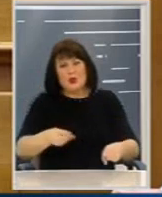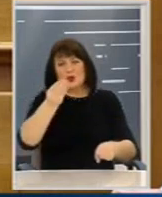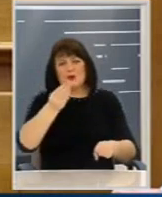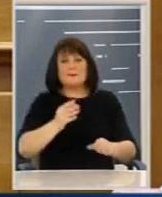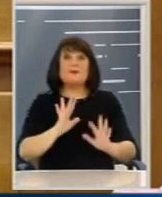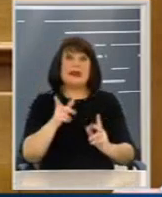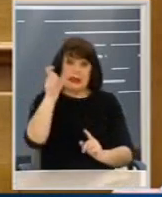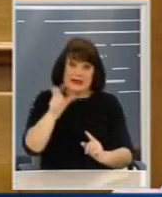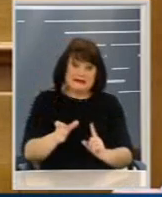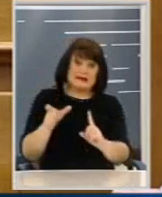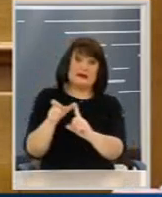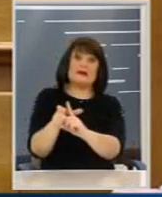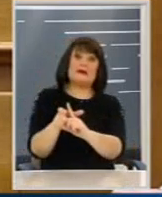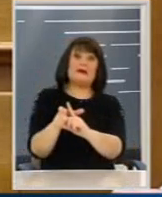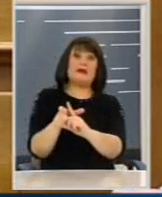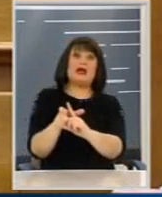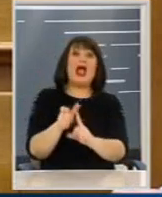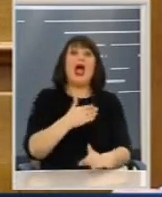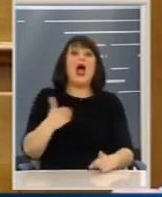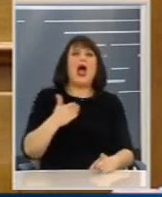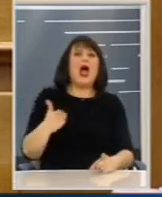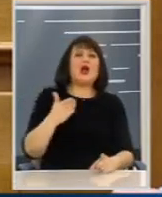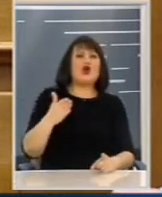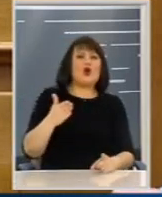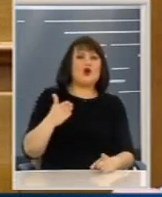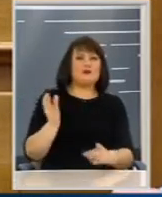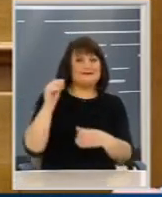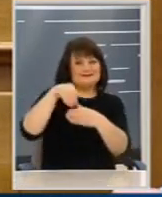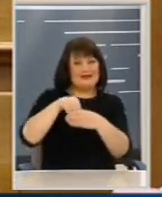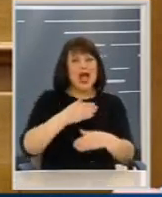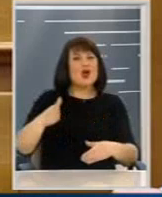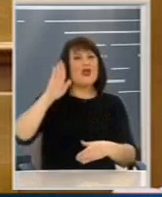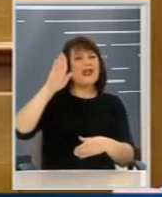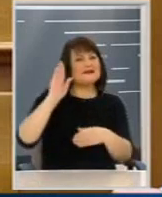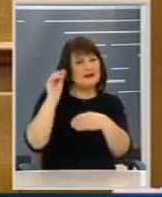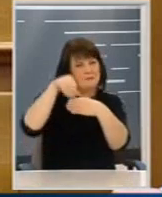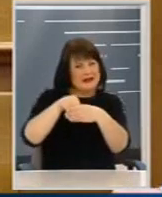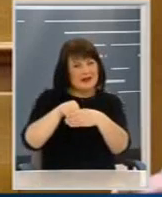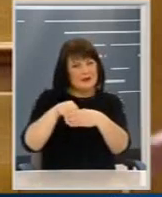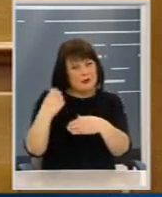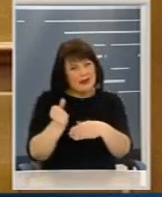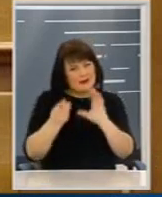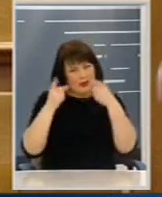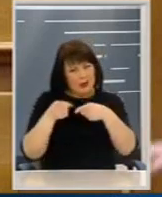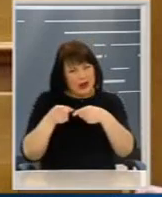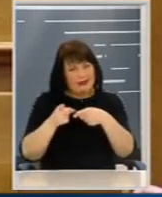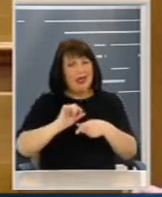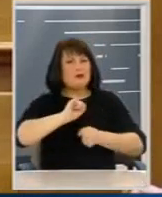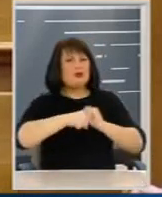όμηρος της ακροδεξιάς πτέρυγας της παράταξής σας, είτε επιχειρείτε να